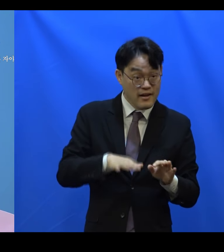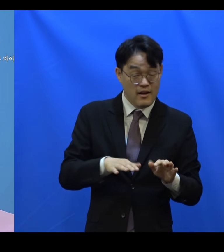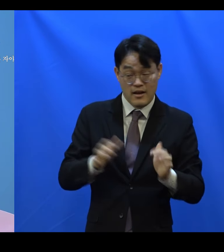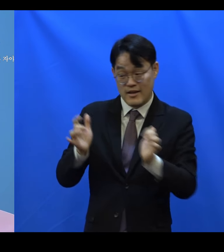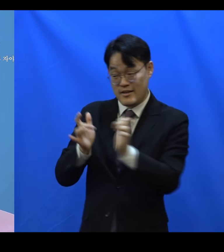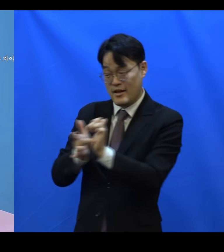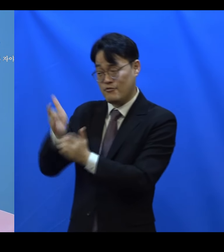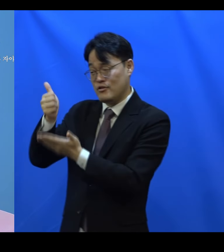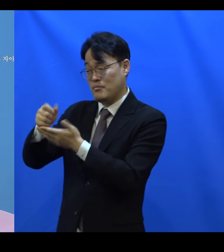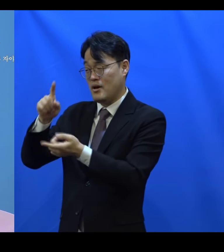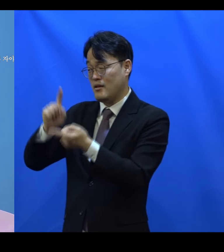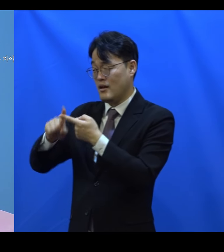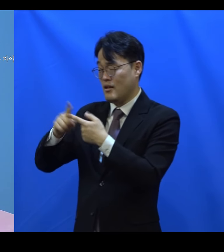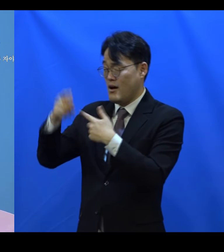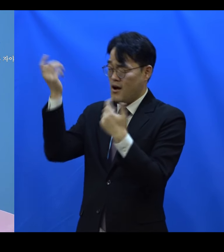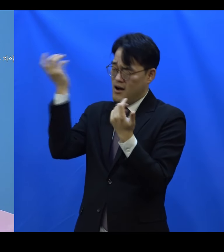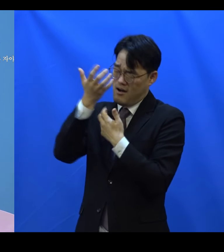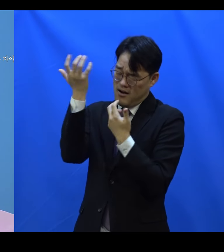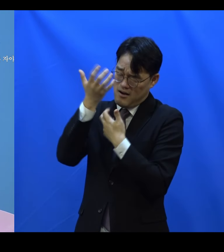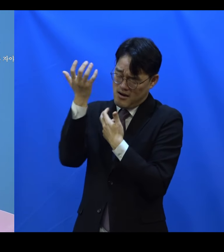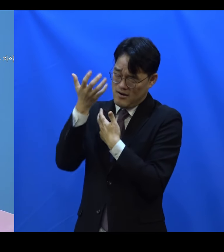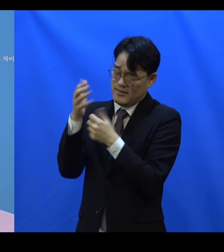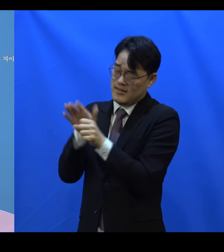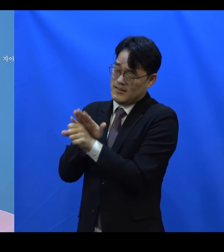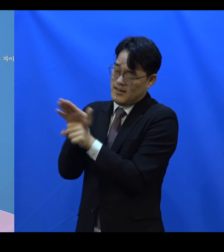강력해서 감당하기 어려운 상태를 말합니다.